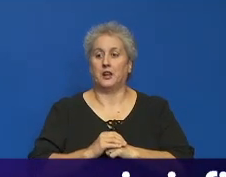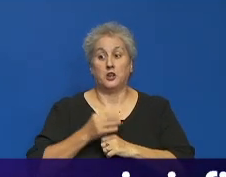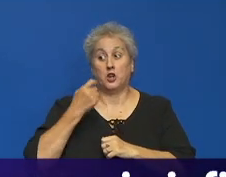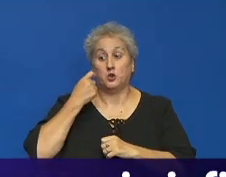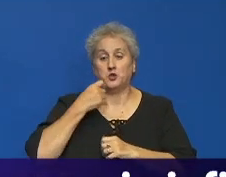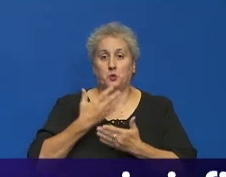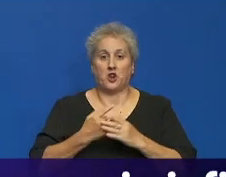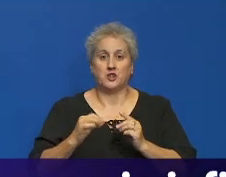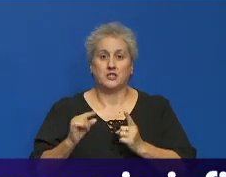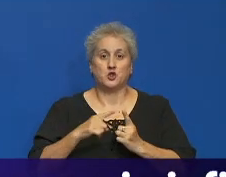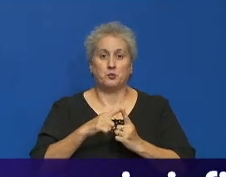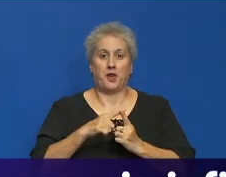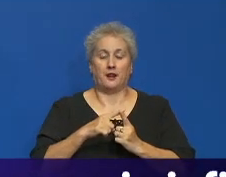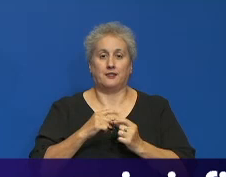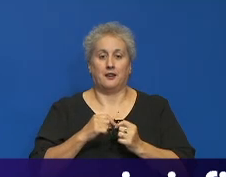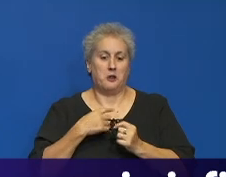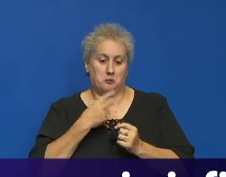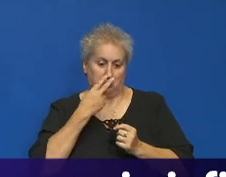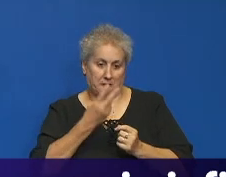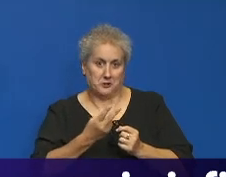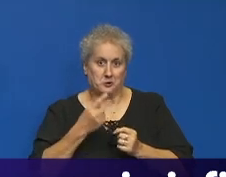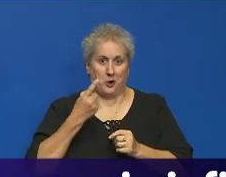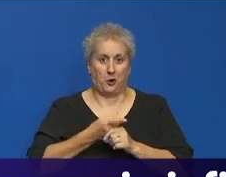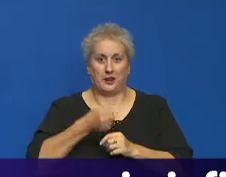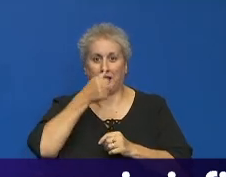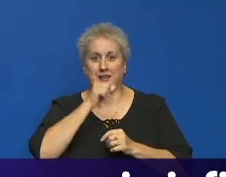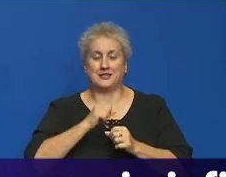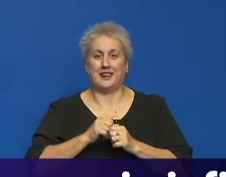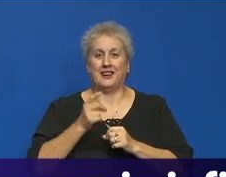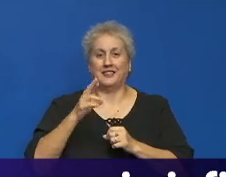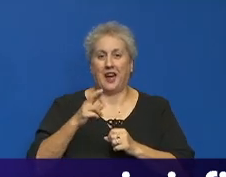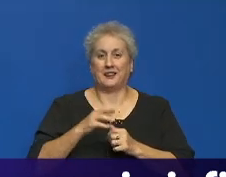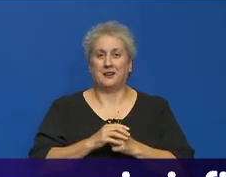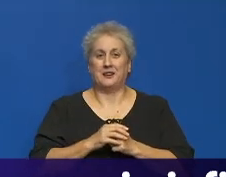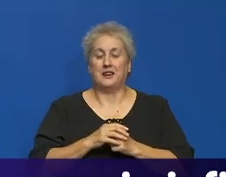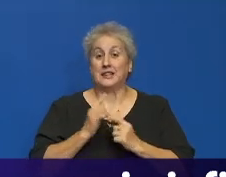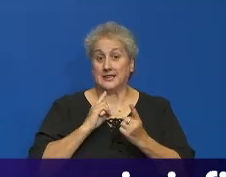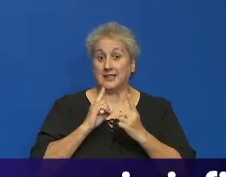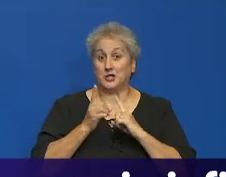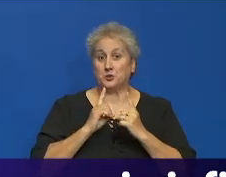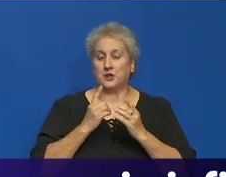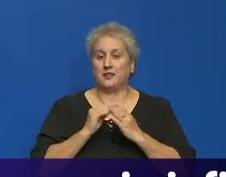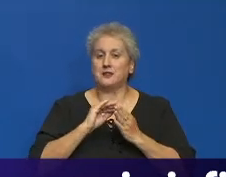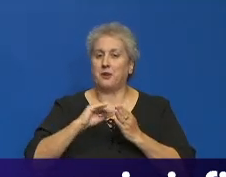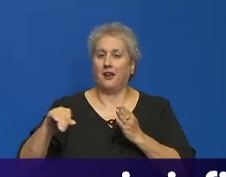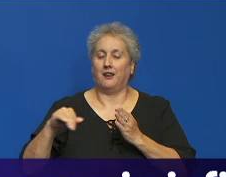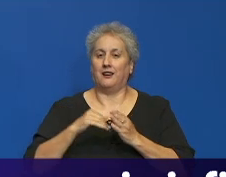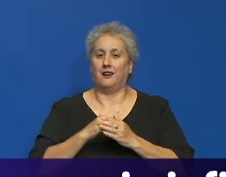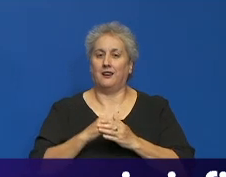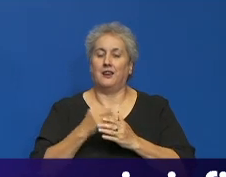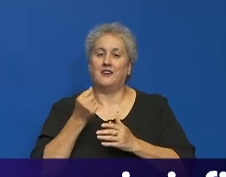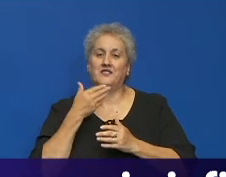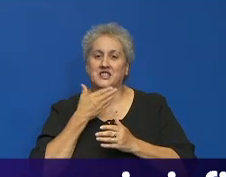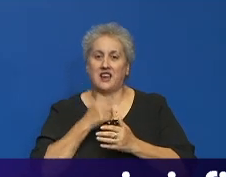Nu știu acest subiect. Nu a fost pe ordinea de zi la ședința de guvern de astăzi. Îmi cer scuze, nu știu. Se discută despre eliminarea facilităților